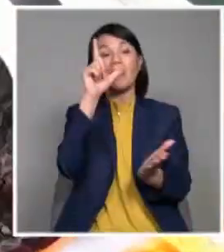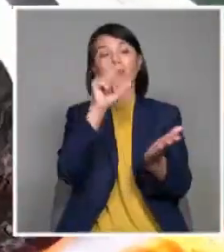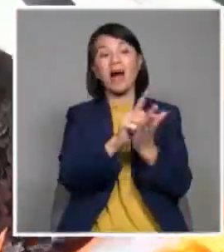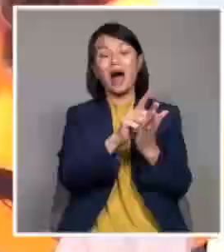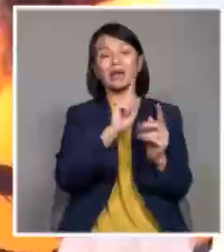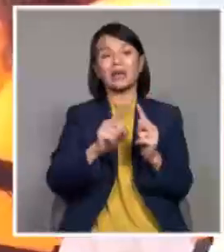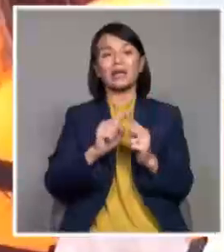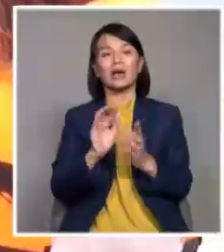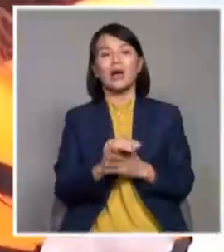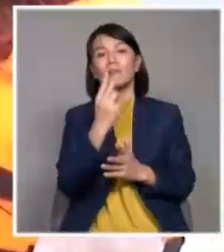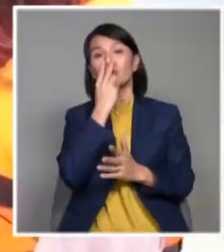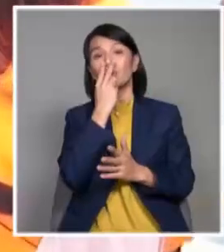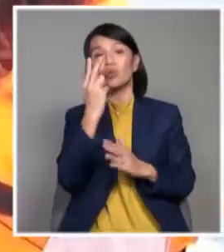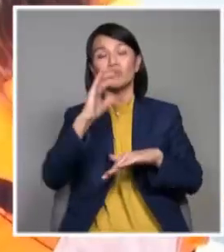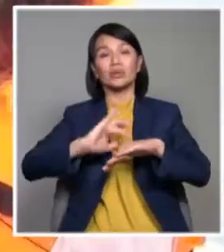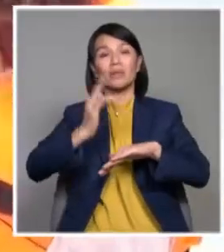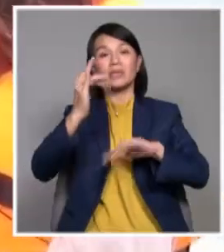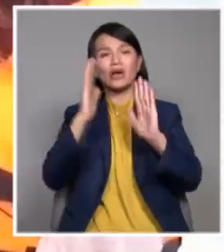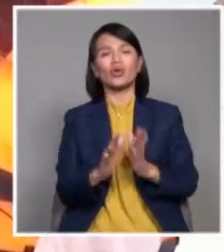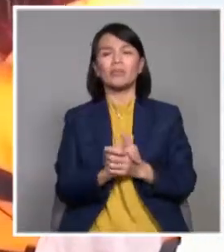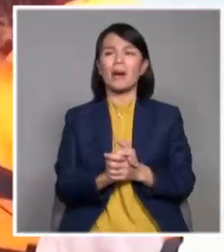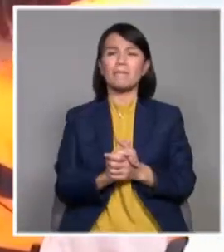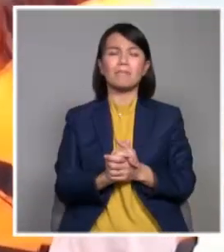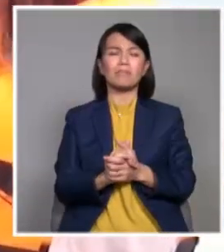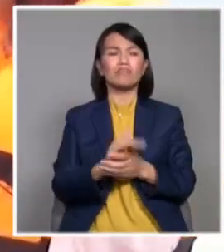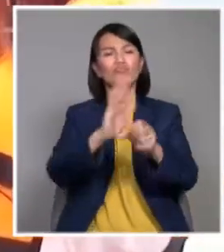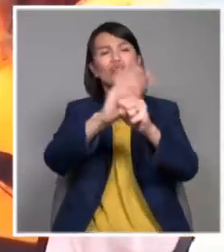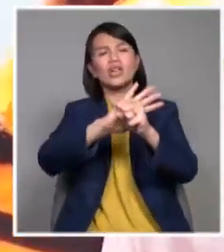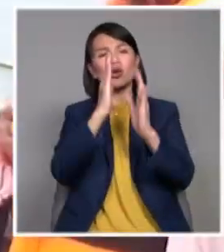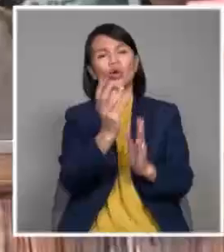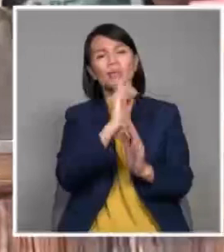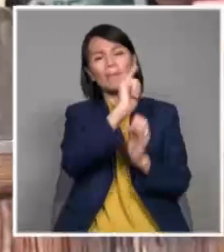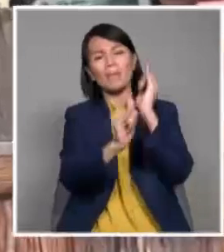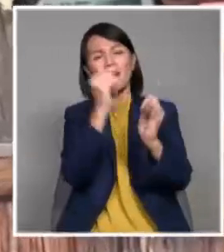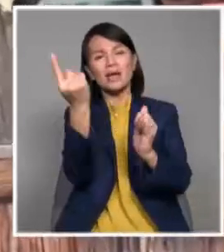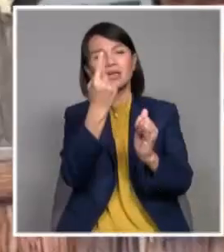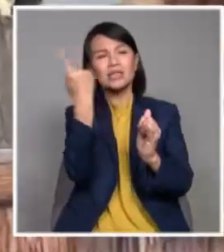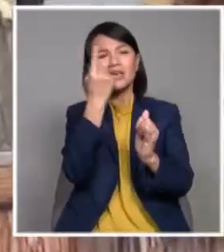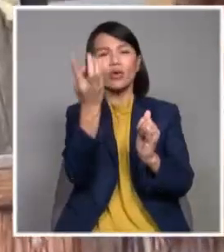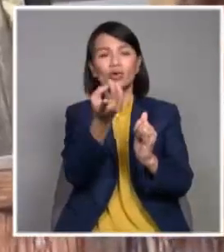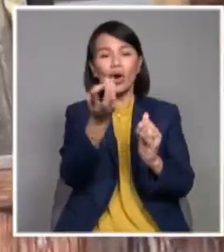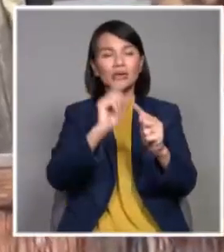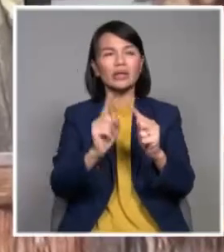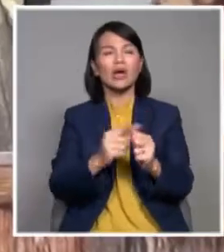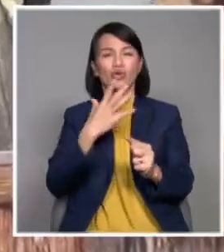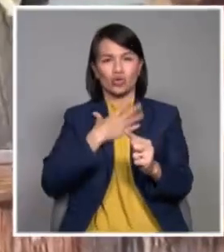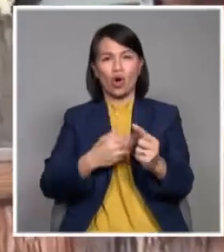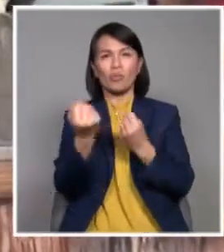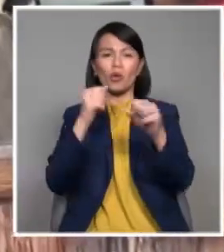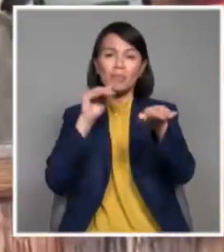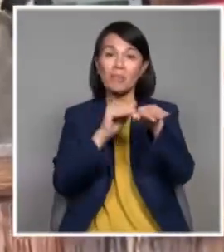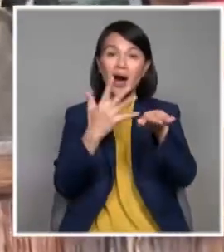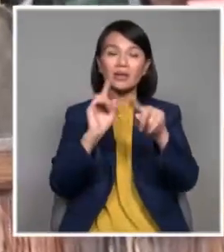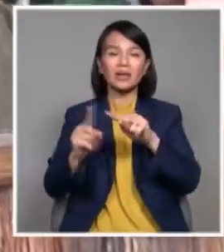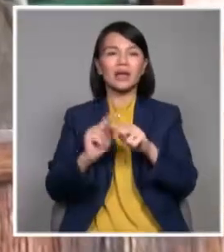ก็ค่อยไปดื่มด่ำกับธรรมชาติในช่วงเวลาที่คนน้อยหน่อยรถไม่ค่อยติดดังนั้นเกาะติดกันให้ดีนะคะสำหรับมาตรการในเฟสต่อไปแล้วบาง